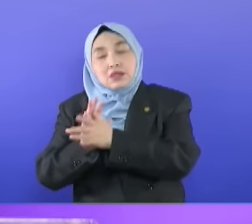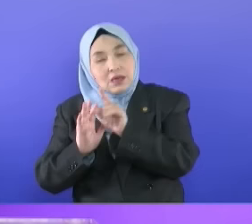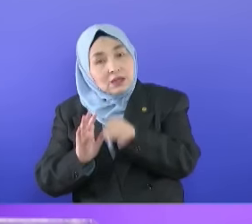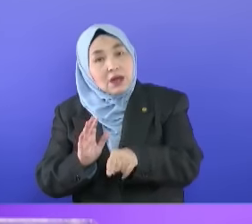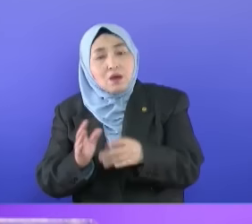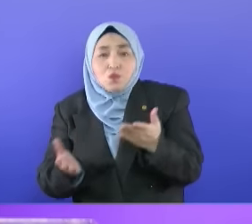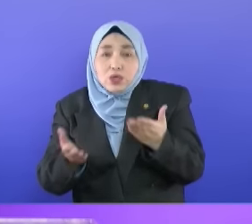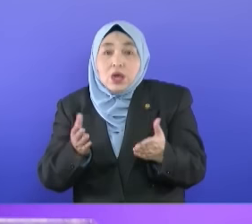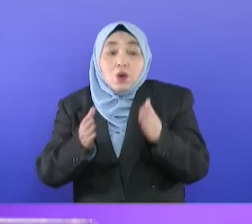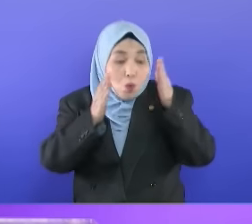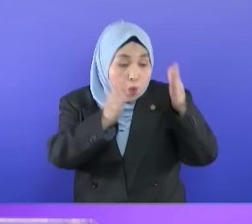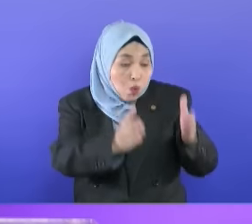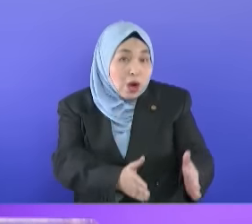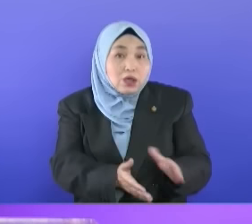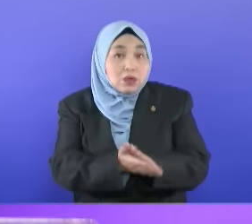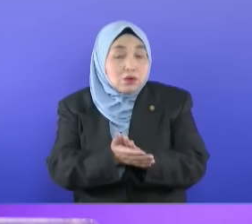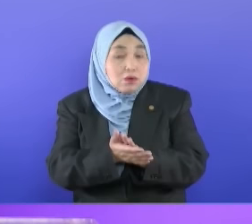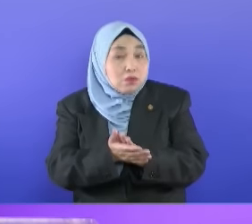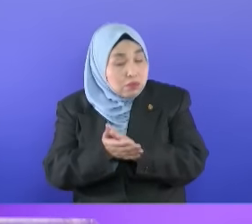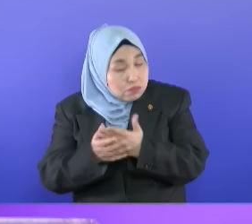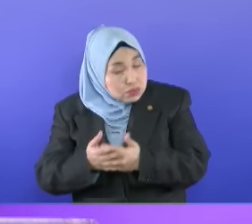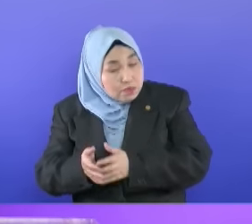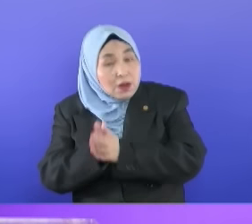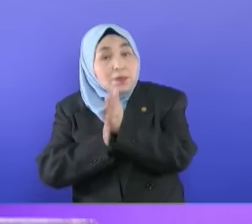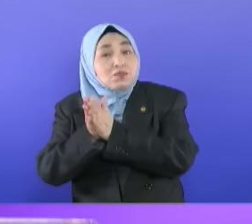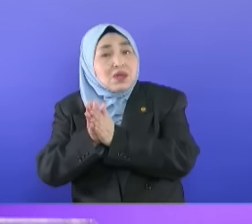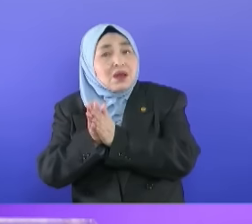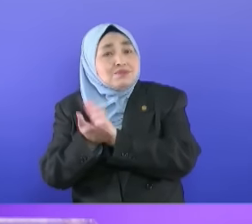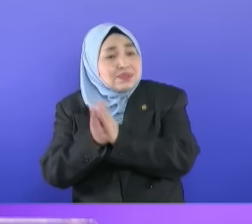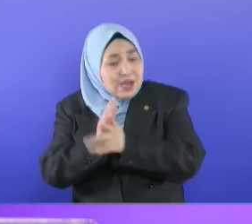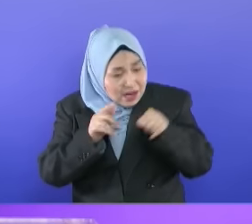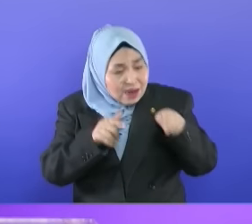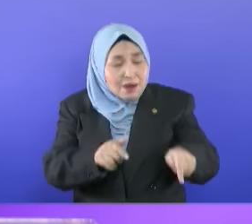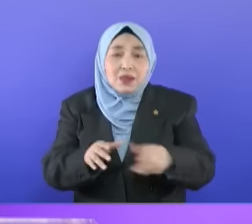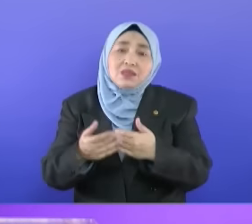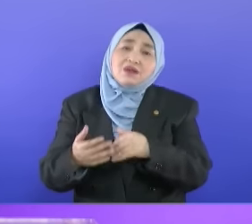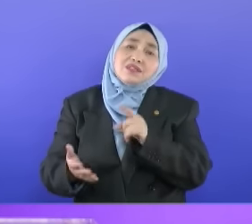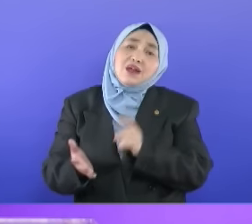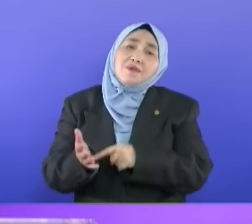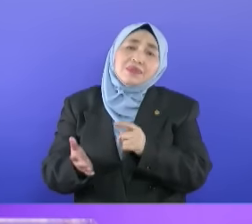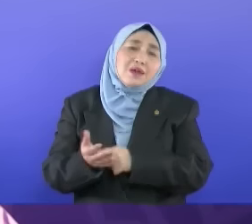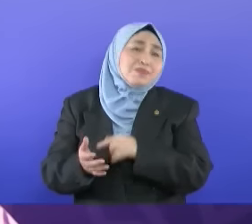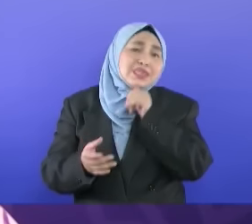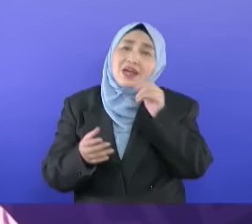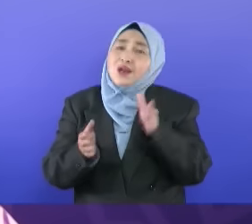orang itu berusaha banyak Kun Fayakun ada orang yang mungkin kadang-kadang